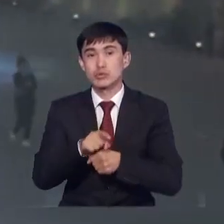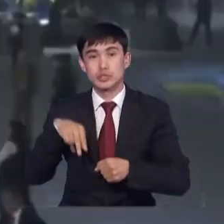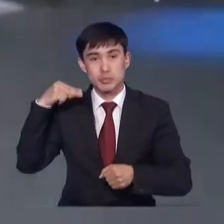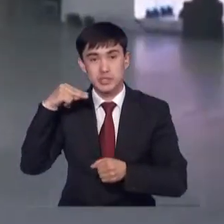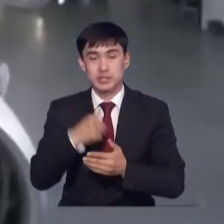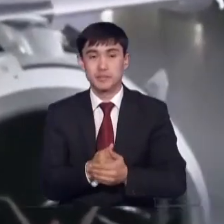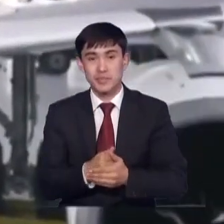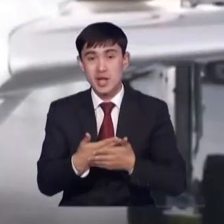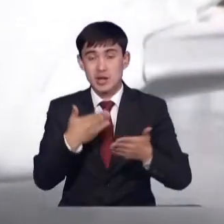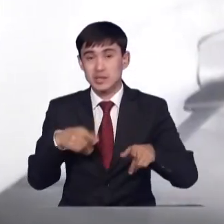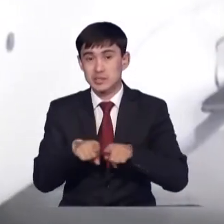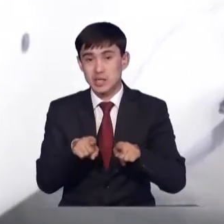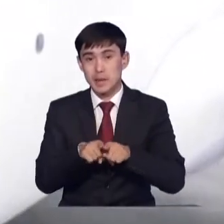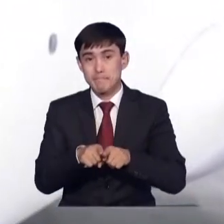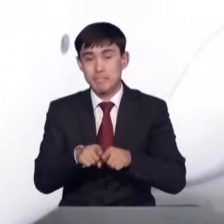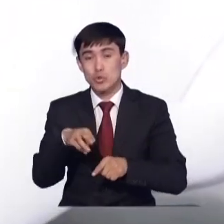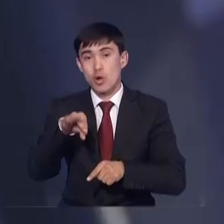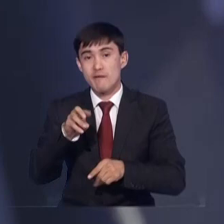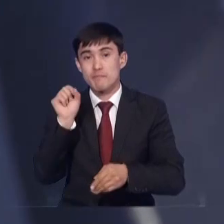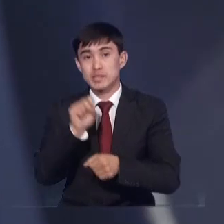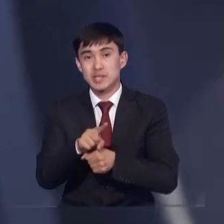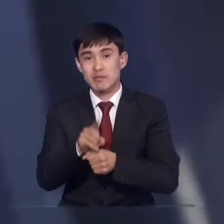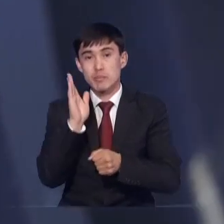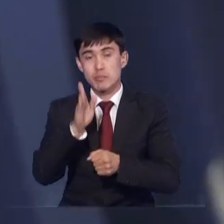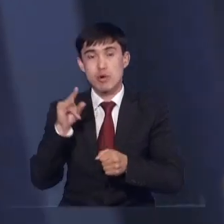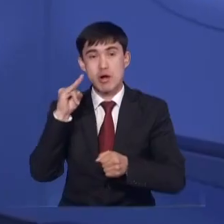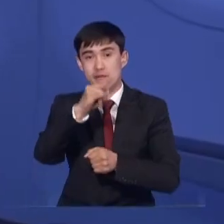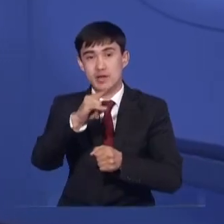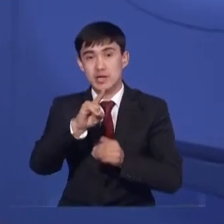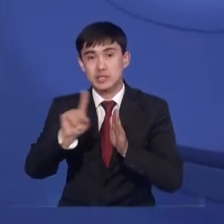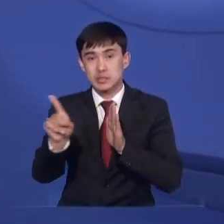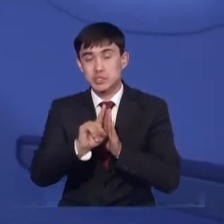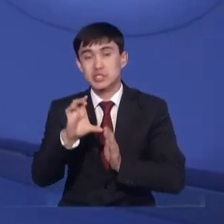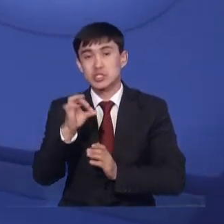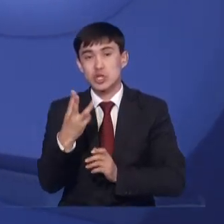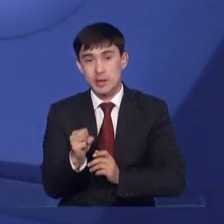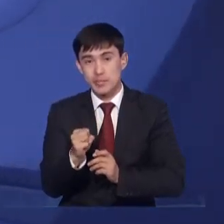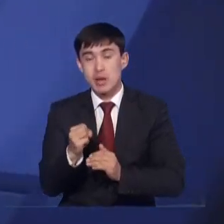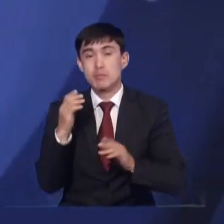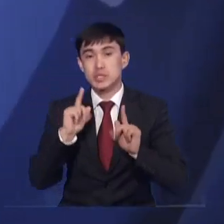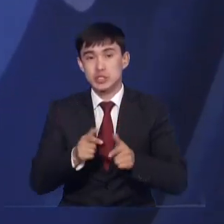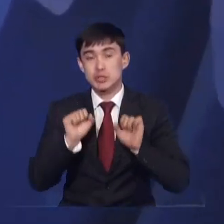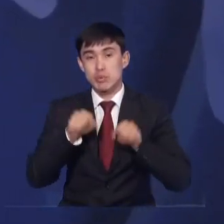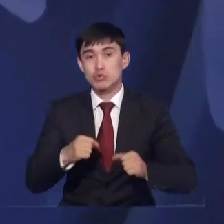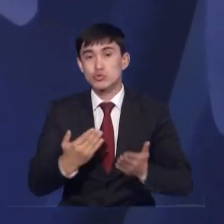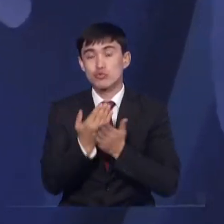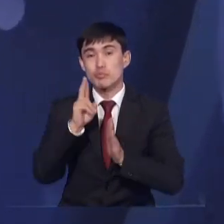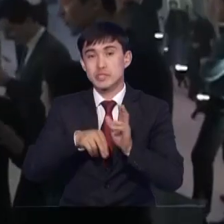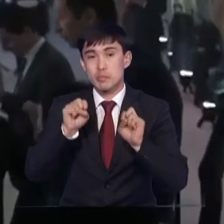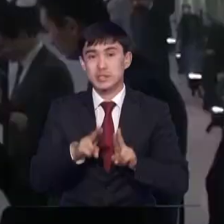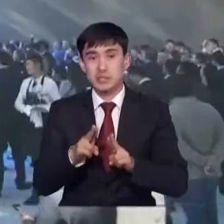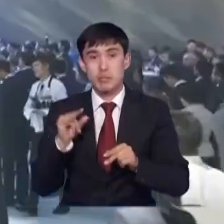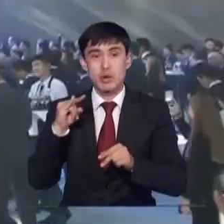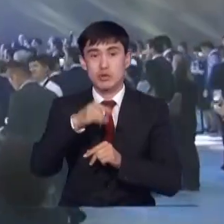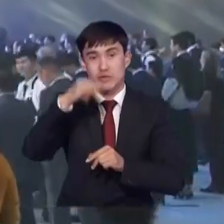президента ранее такаев поставил задачу установить прямое авиасообщение с США соглашение поможет повысить уровень безопасности